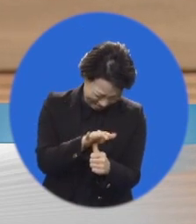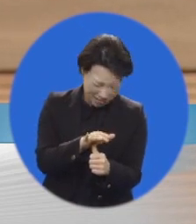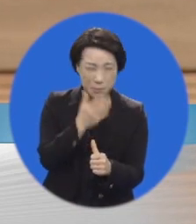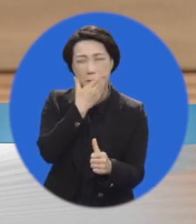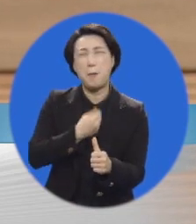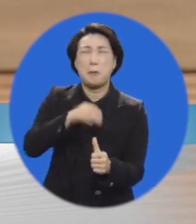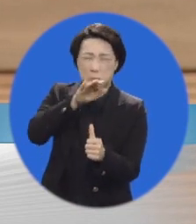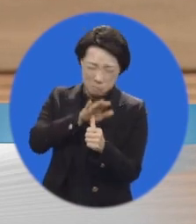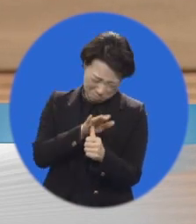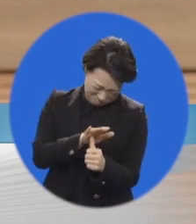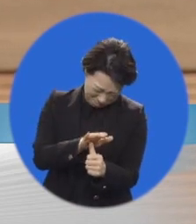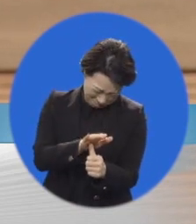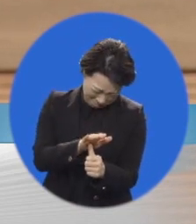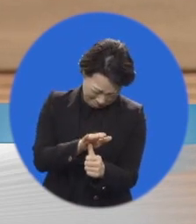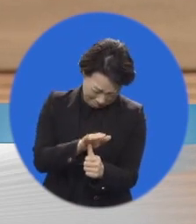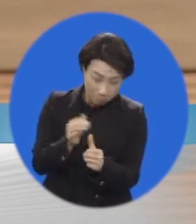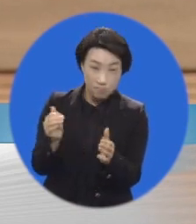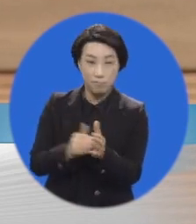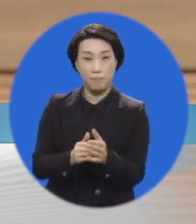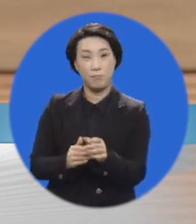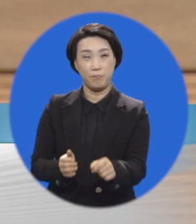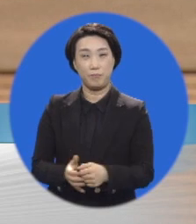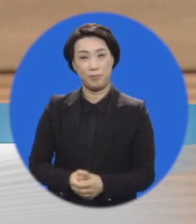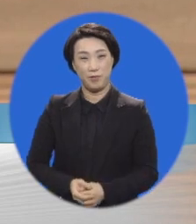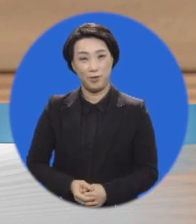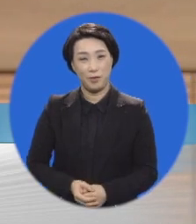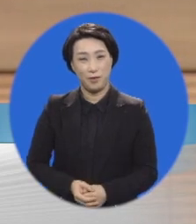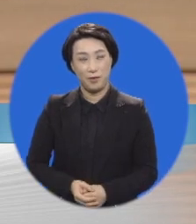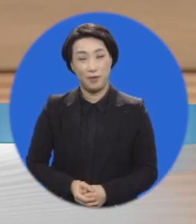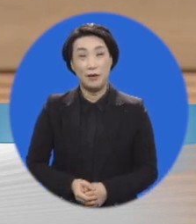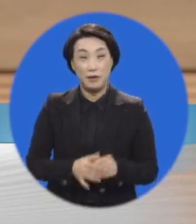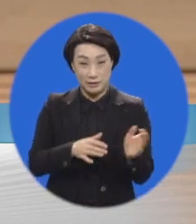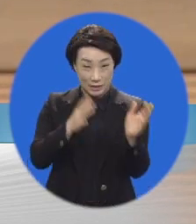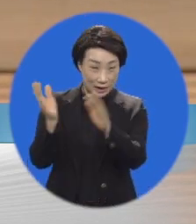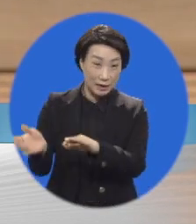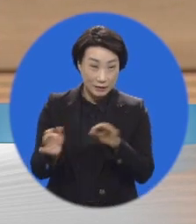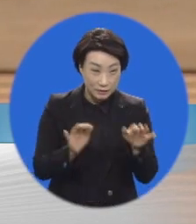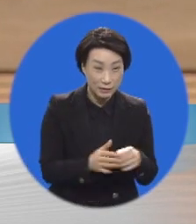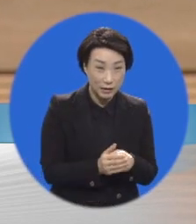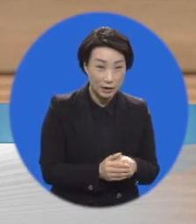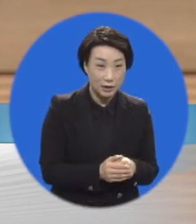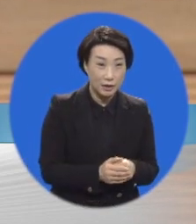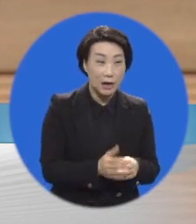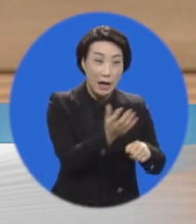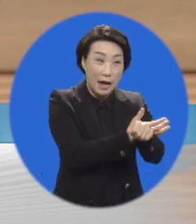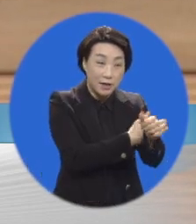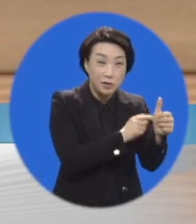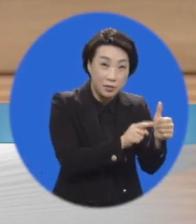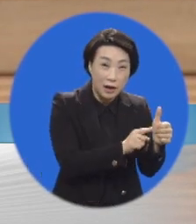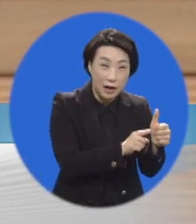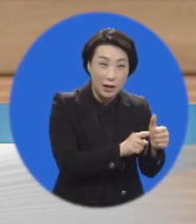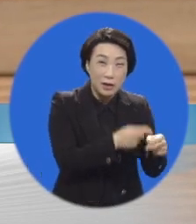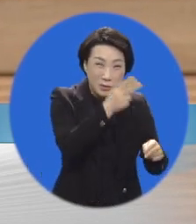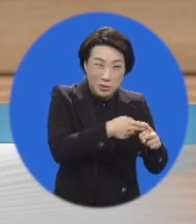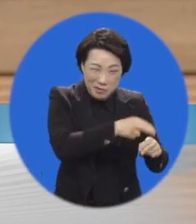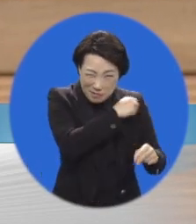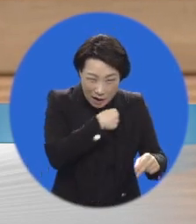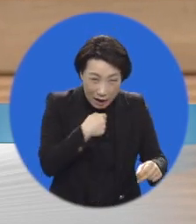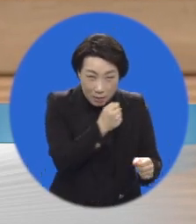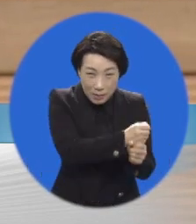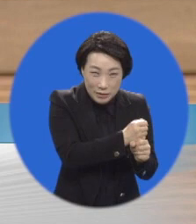애절하게 축복합니다. 축복합니다. 그리고 이제 다음에 에서가 별미를 만들어가지고